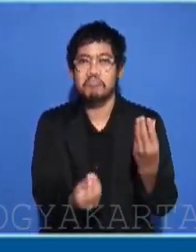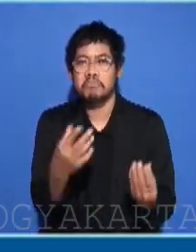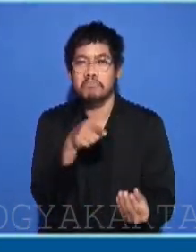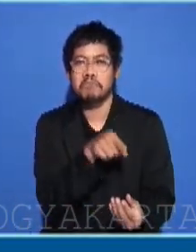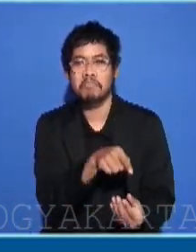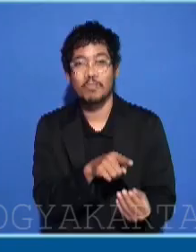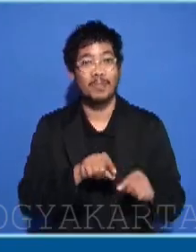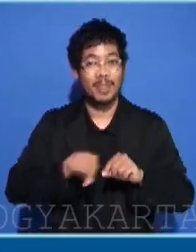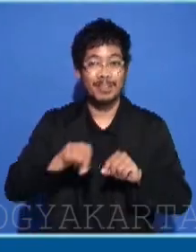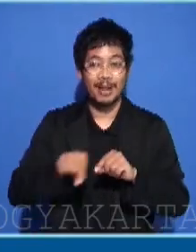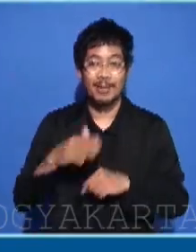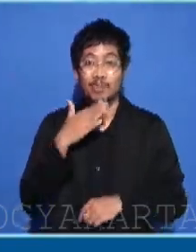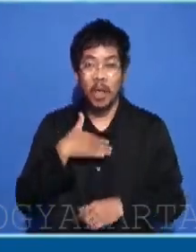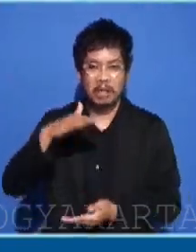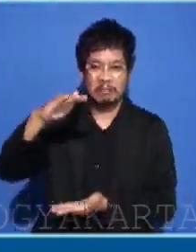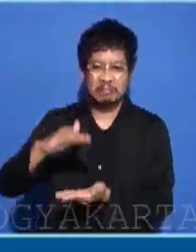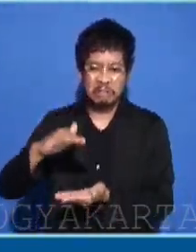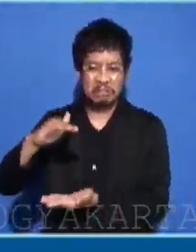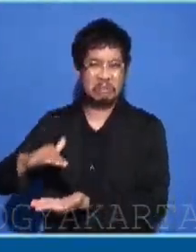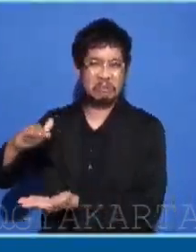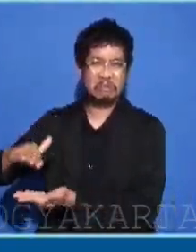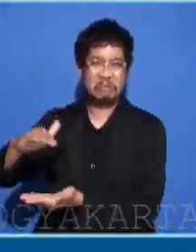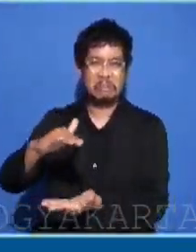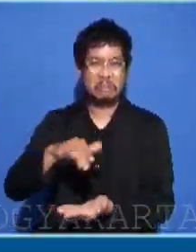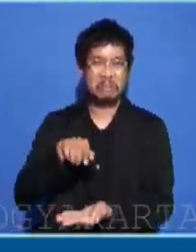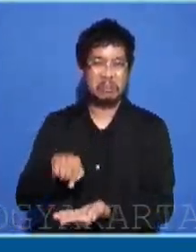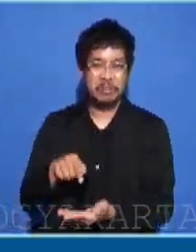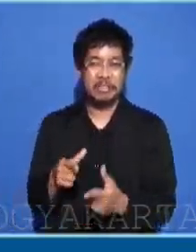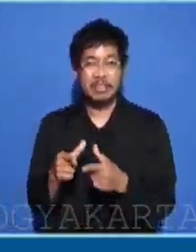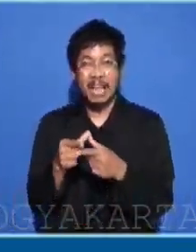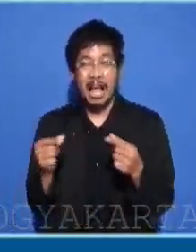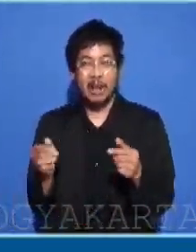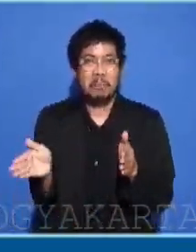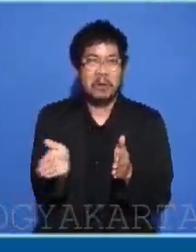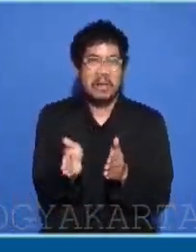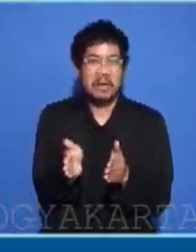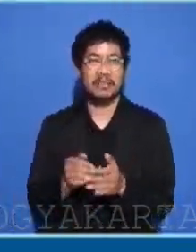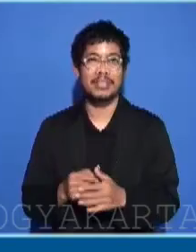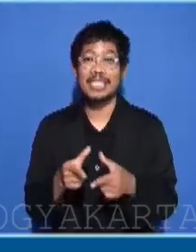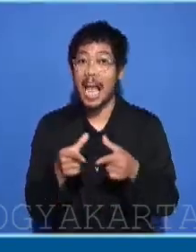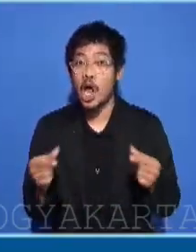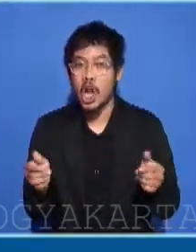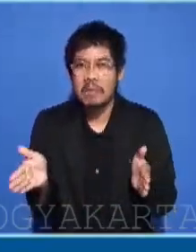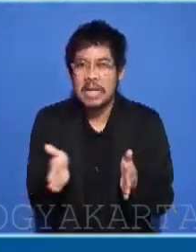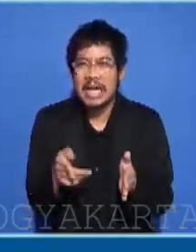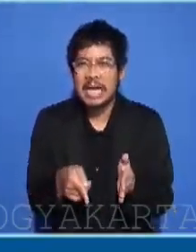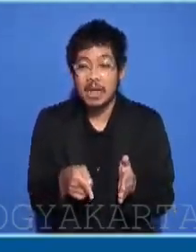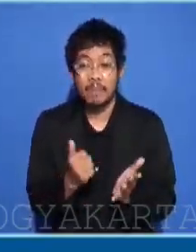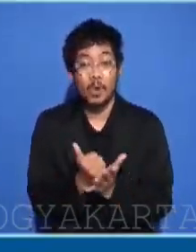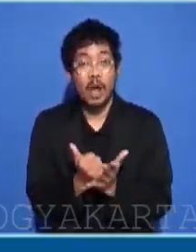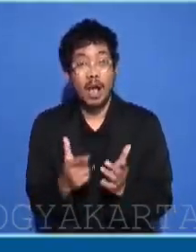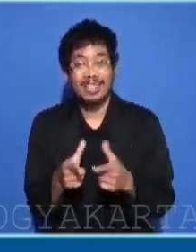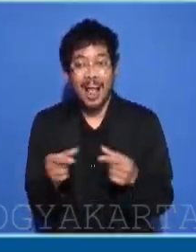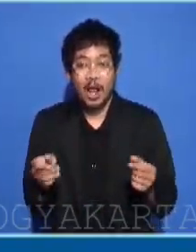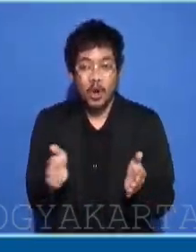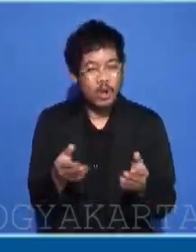Tanemanipun namung alit-alit lan ronipun ugi namung kapetang ciut. Ananging sinaosa mekaten, ron sotonipun gadah bobot